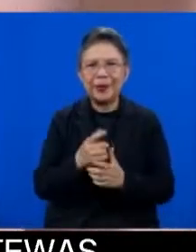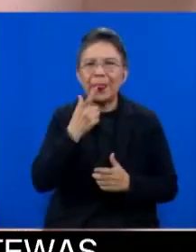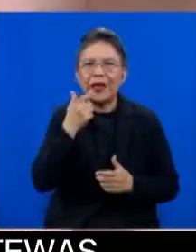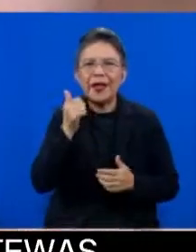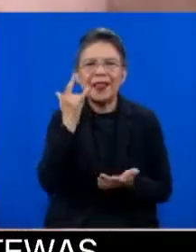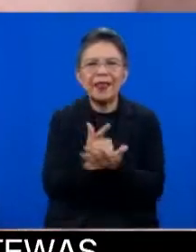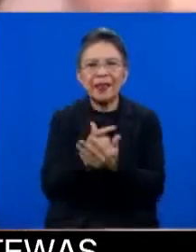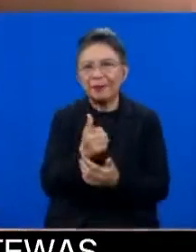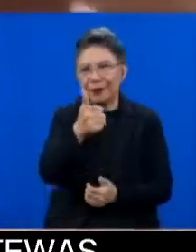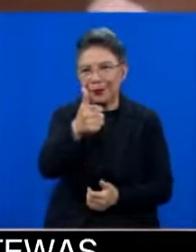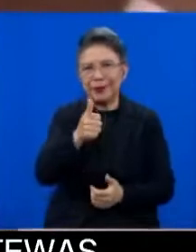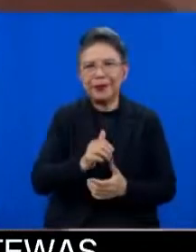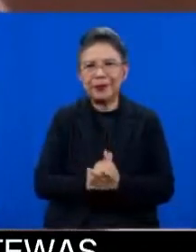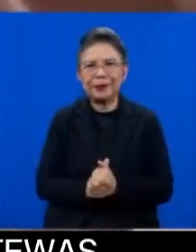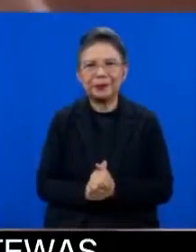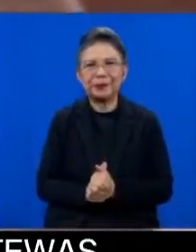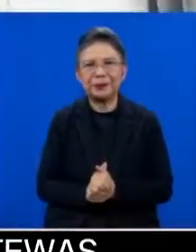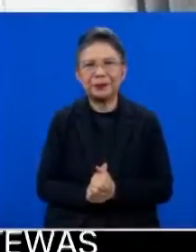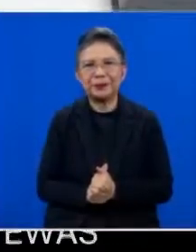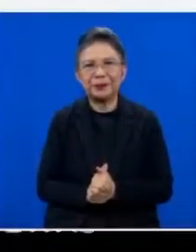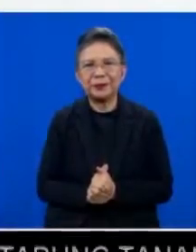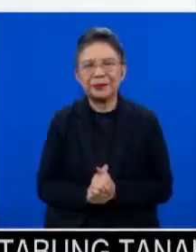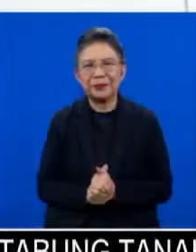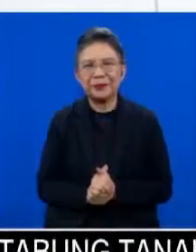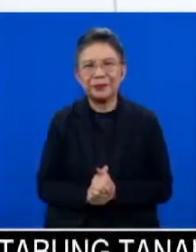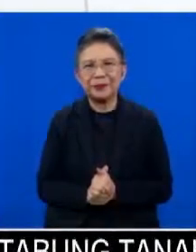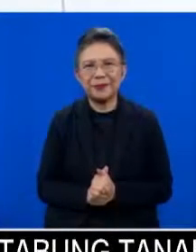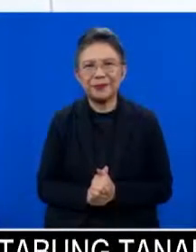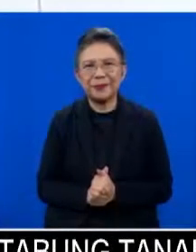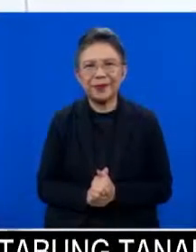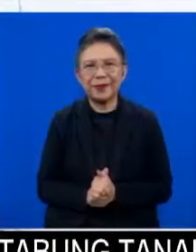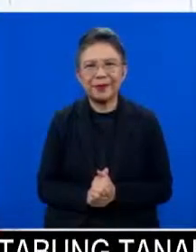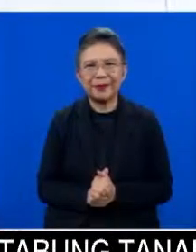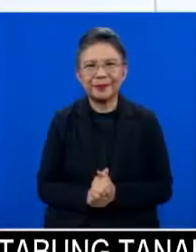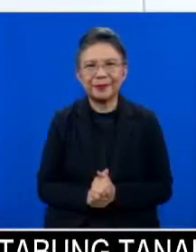istimewa. Roni Satria, Septiadi Pradana, Jakarta.